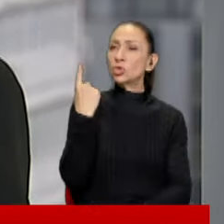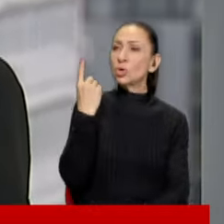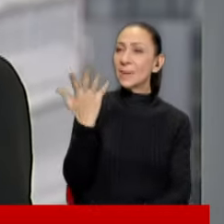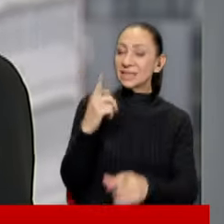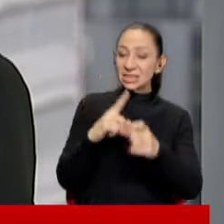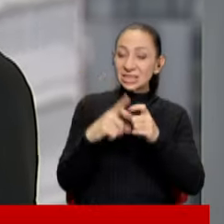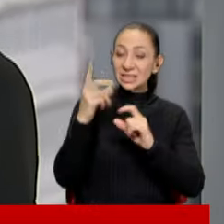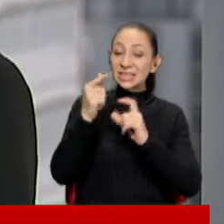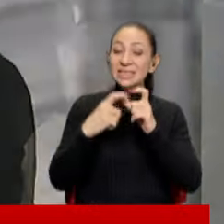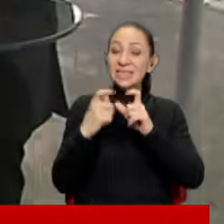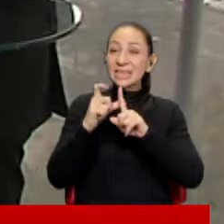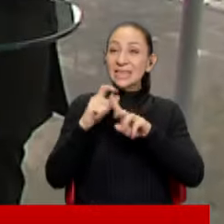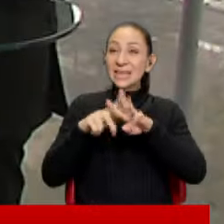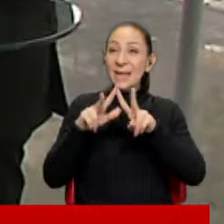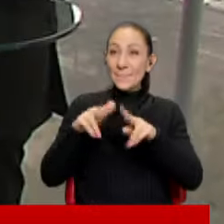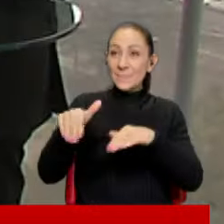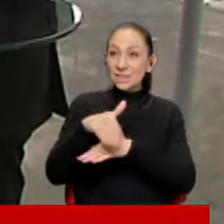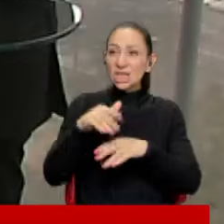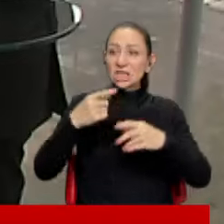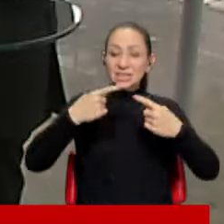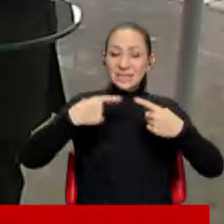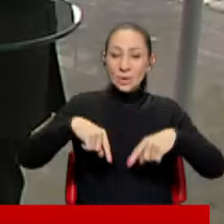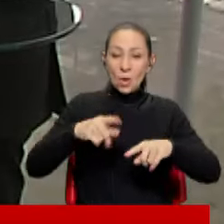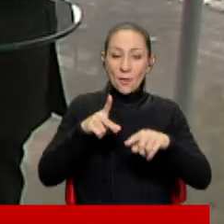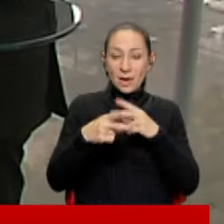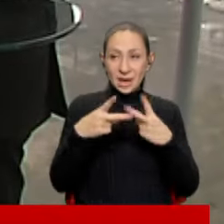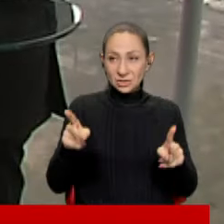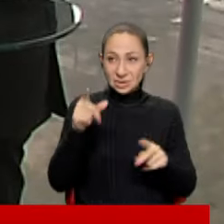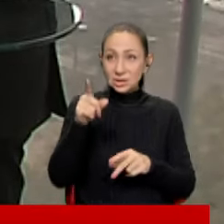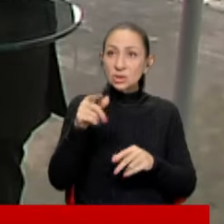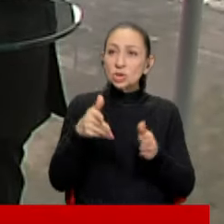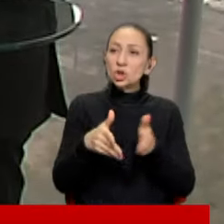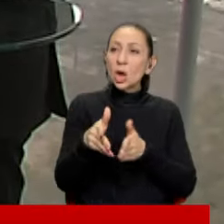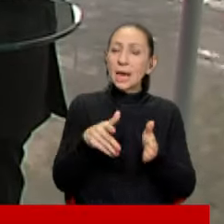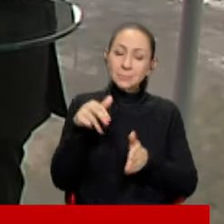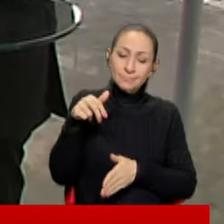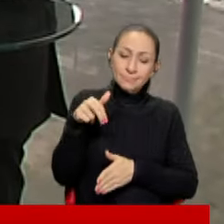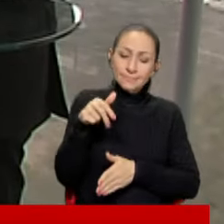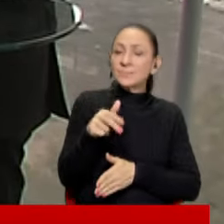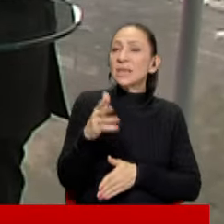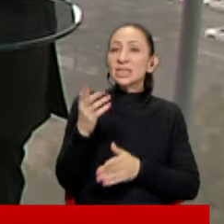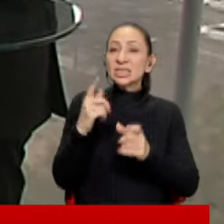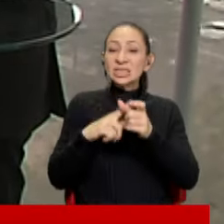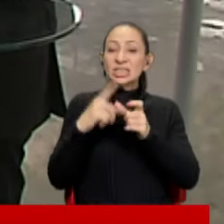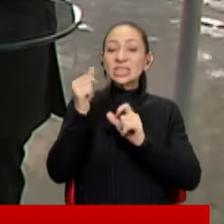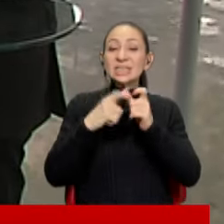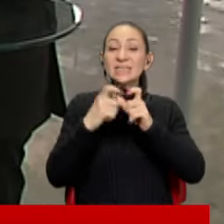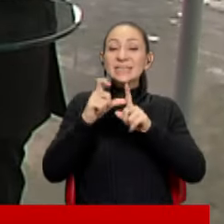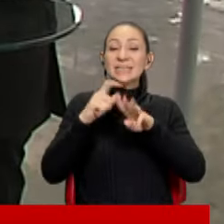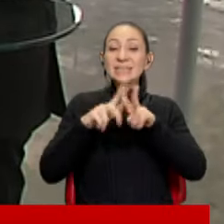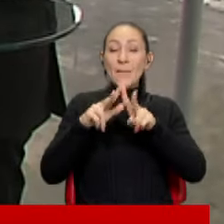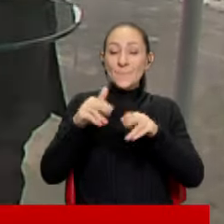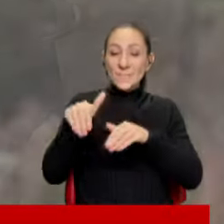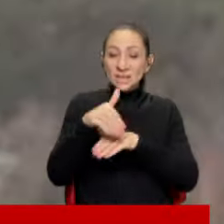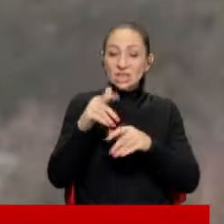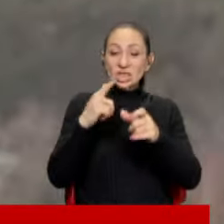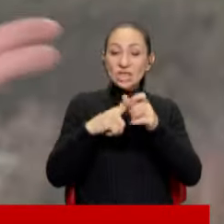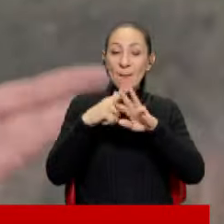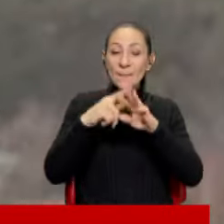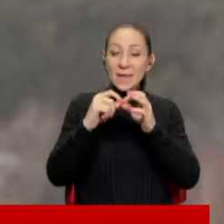Çiğdem Mahallesi'ndeydiniz. Evet. Yine bir seçim ofisi, bürosu açtınız. Evet. Siz sokağa çıktığınızda ne bileyim Çiğdem Mahallesi'nde, işte